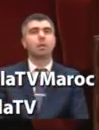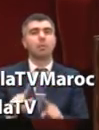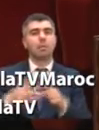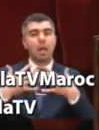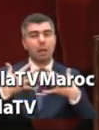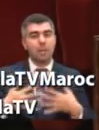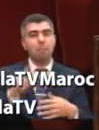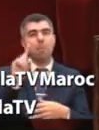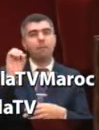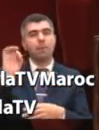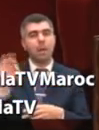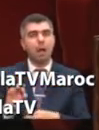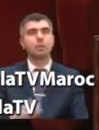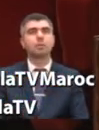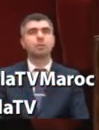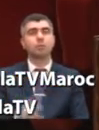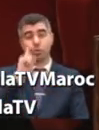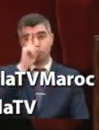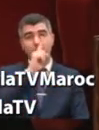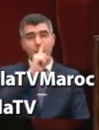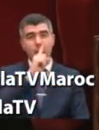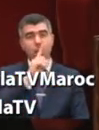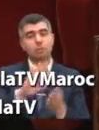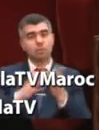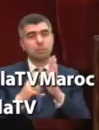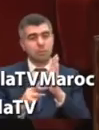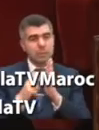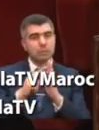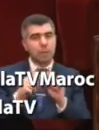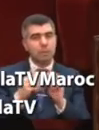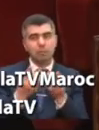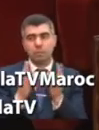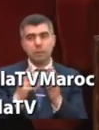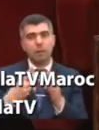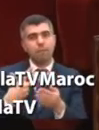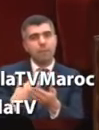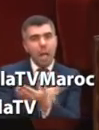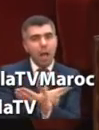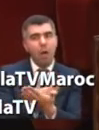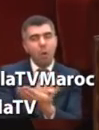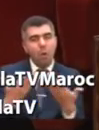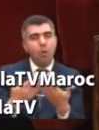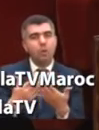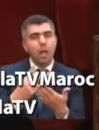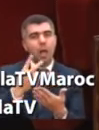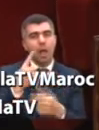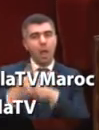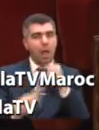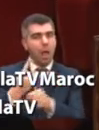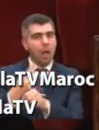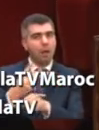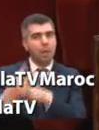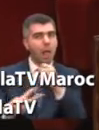الراديولوجي 100%. مازال في الطريق ان شاء الله تجهيزات مرتبطه بالقاعات ديال الجراحه، يمكن في سنه او سنتين 100% جميع